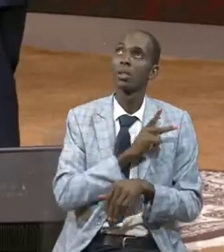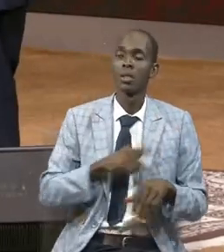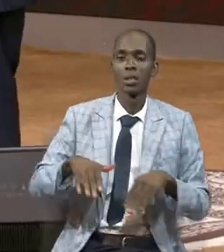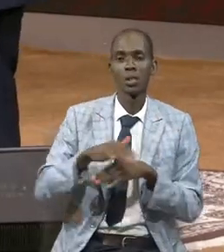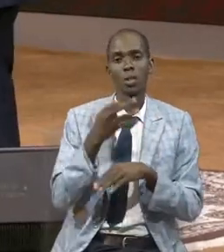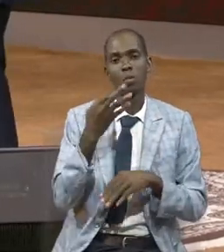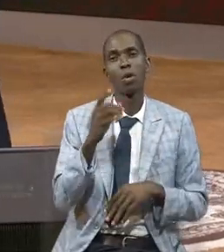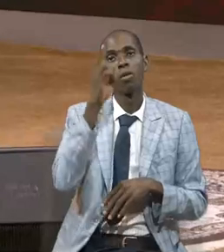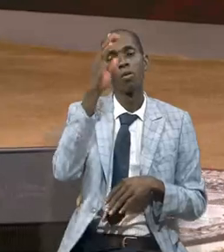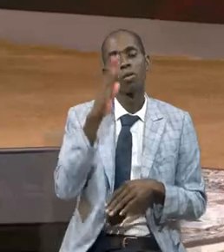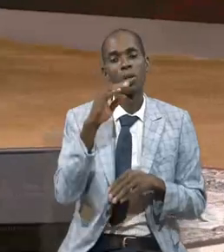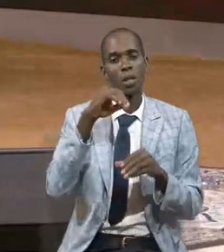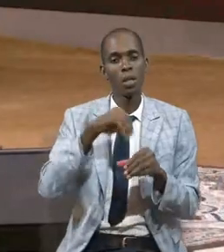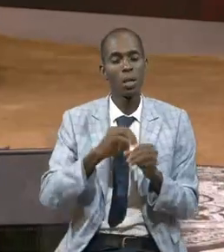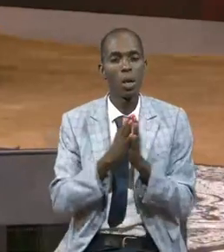Matthieu,